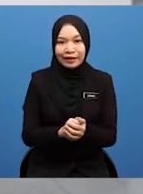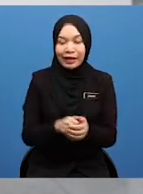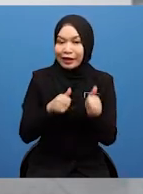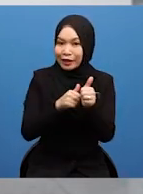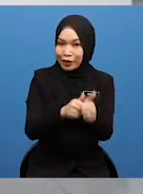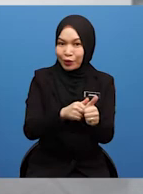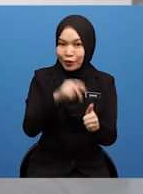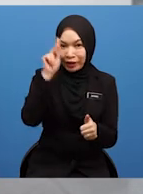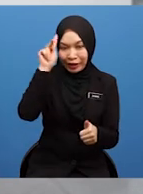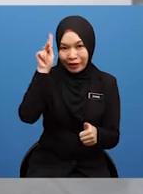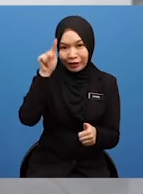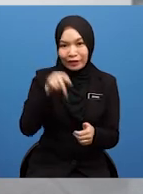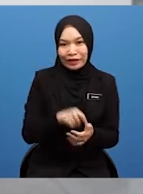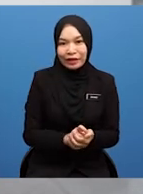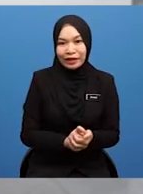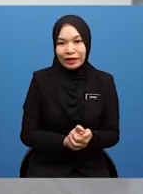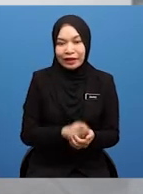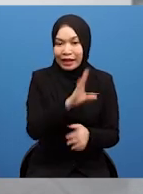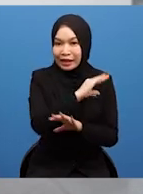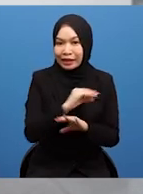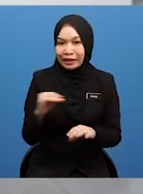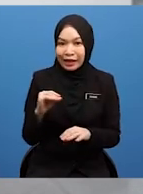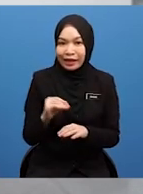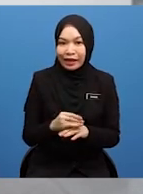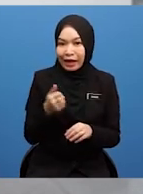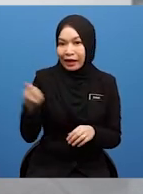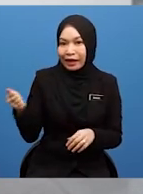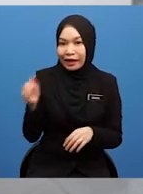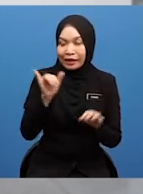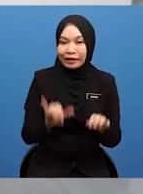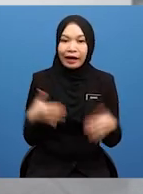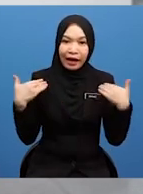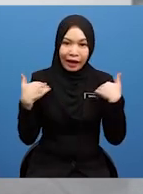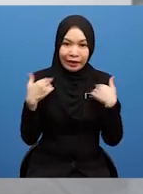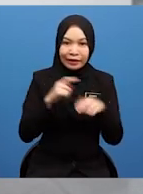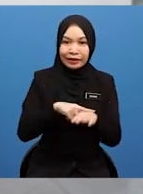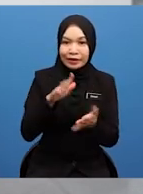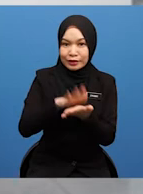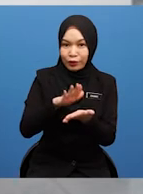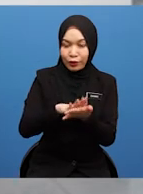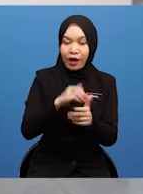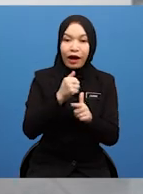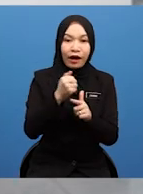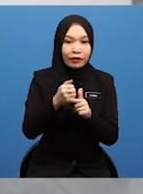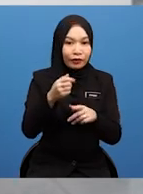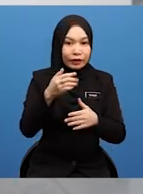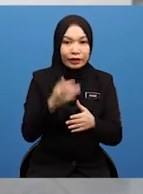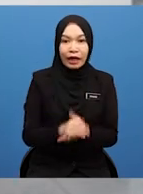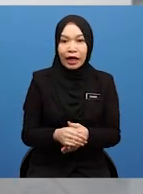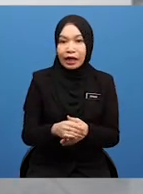kritik dan kemudian Anda semua Bagaimana alatnya ada di sekolah mantau di tempat pameran itu sendiri Bell betul